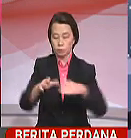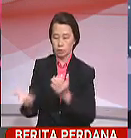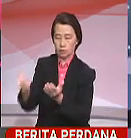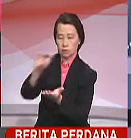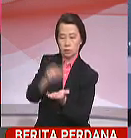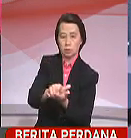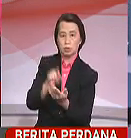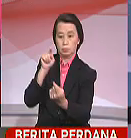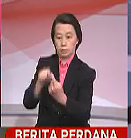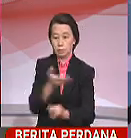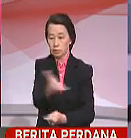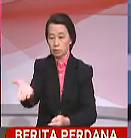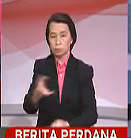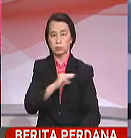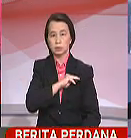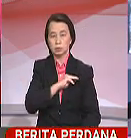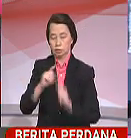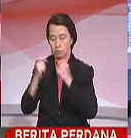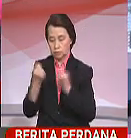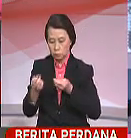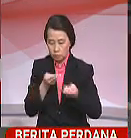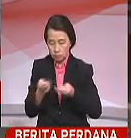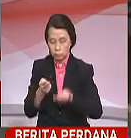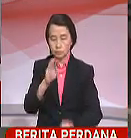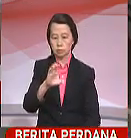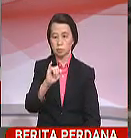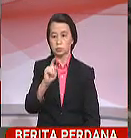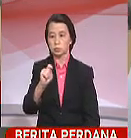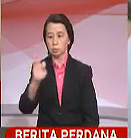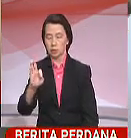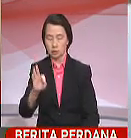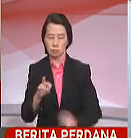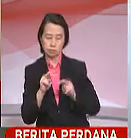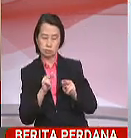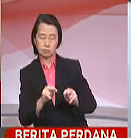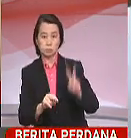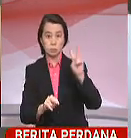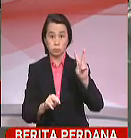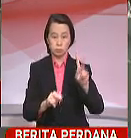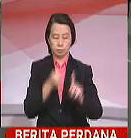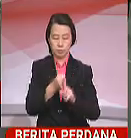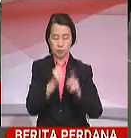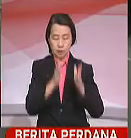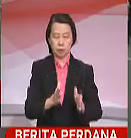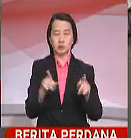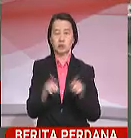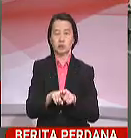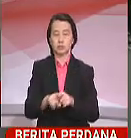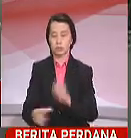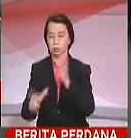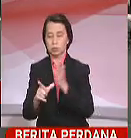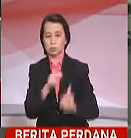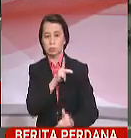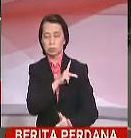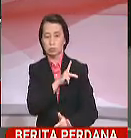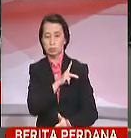laporan kepada Jemaah Menteri. Pasukan pengurusan CITF akan diselia oleh dua pengarah bersama, Timbalan Ketua